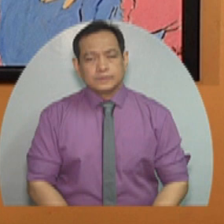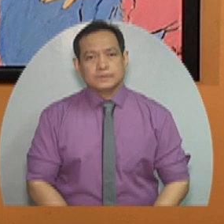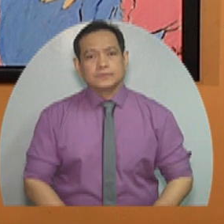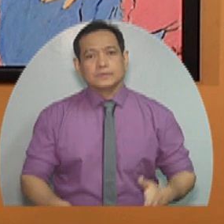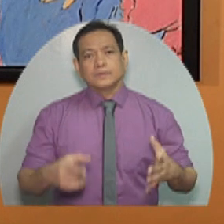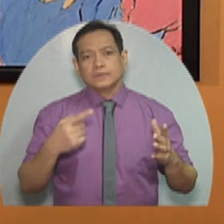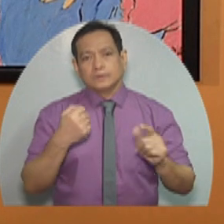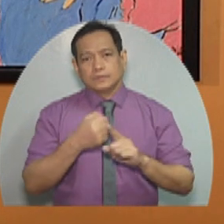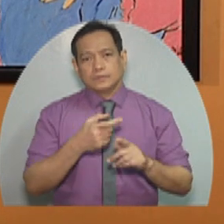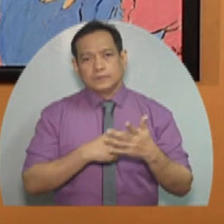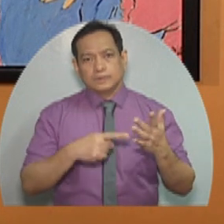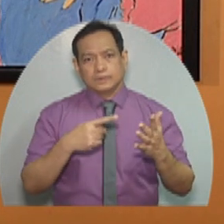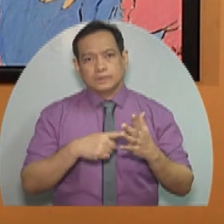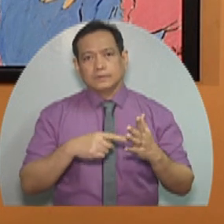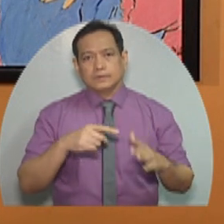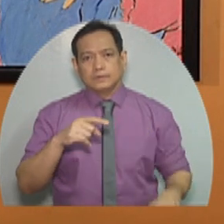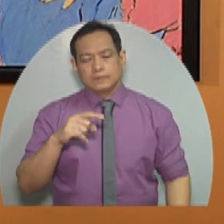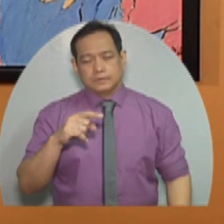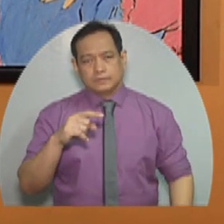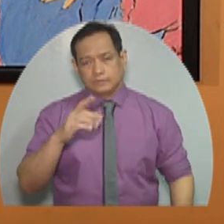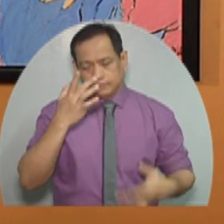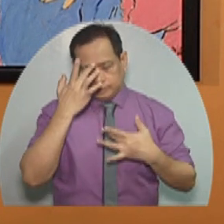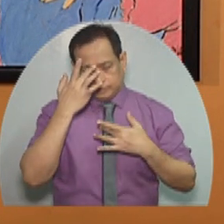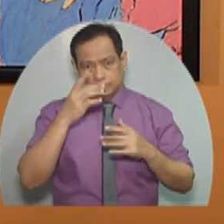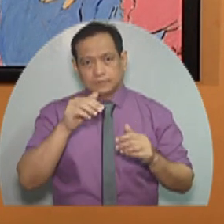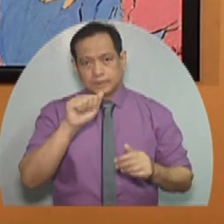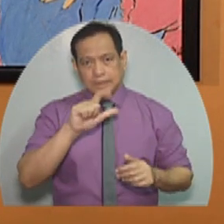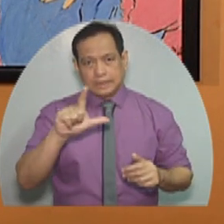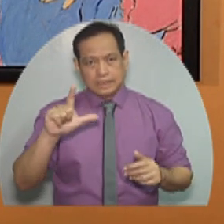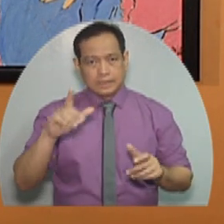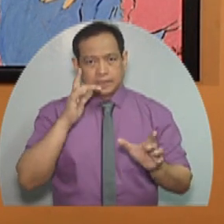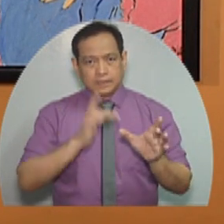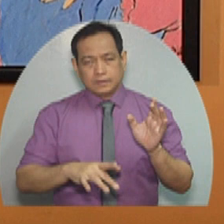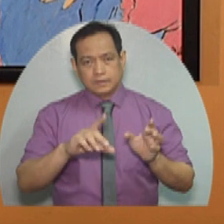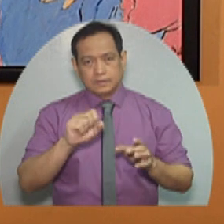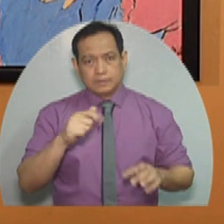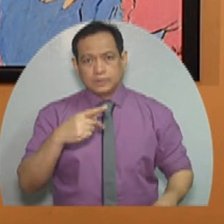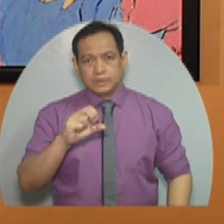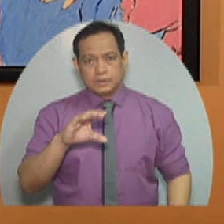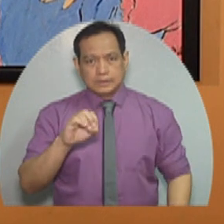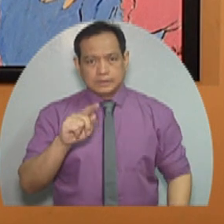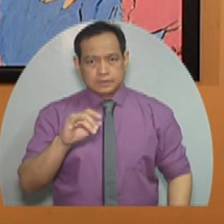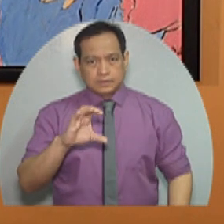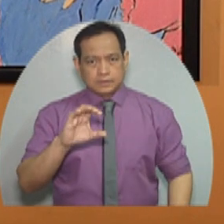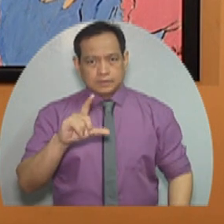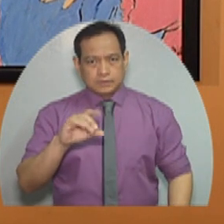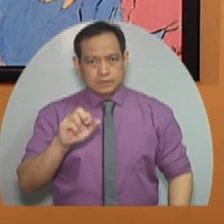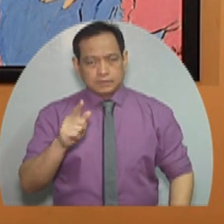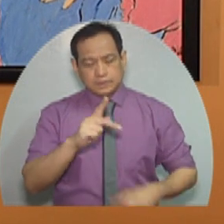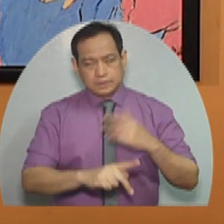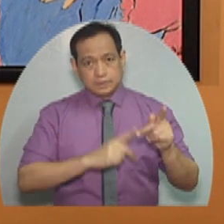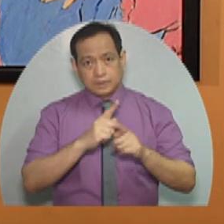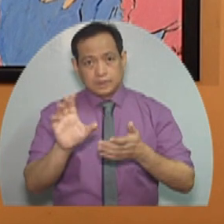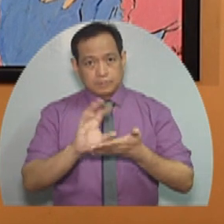Taong 2015 ang tamaan si Lirish Cayetano ng ALL, Acute Lymphocytic Leukemia. Ito'y isang uri